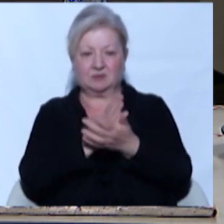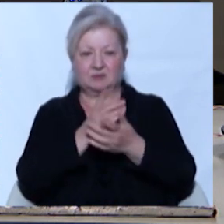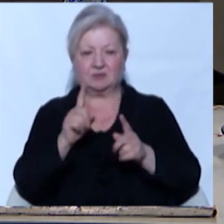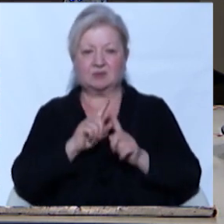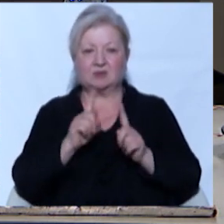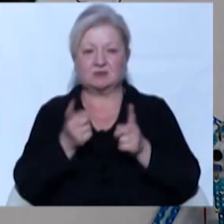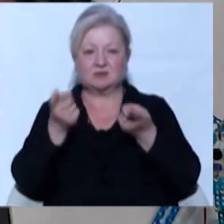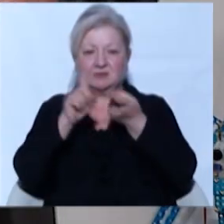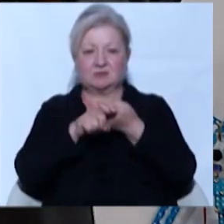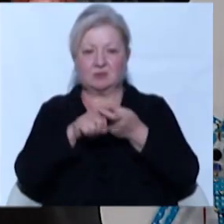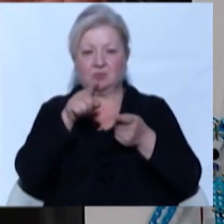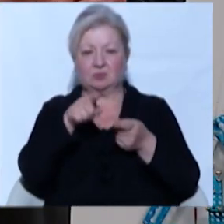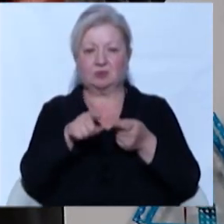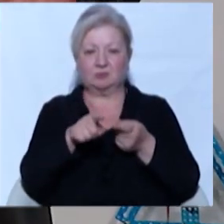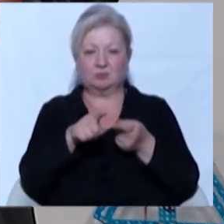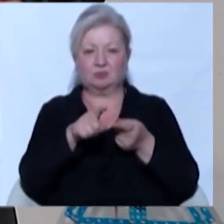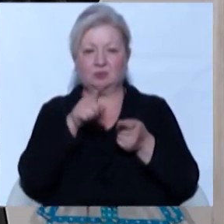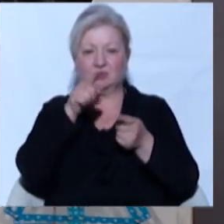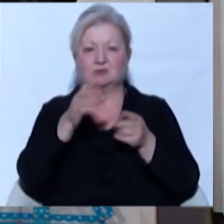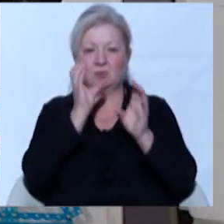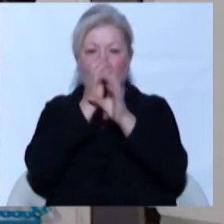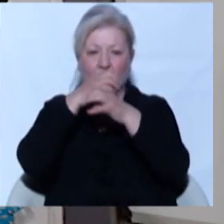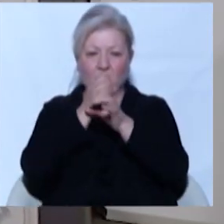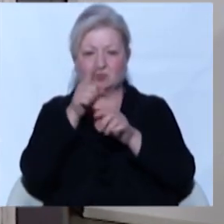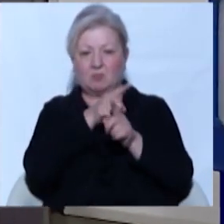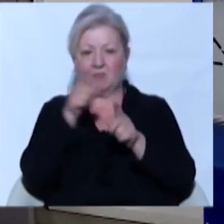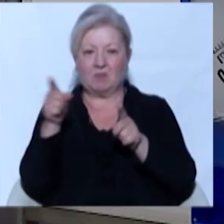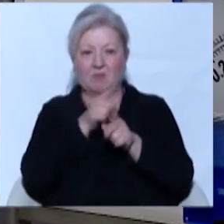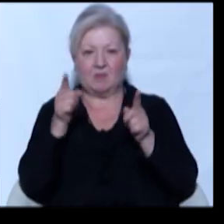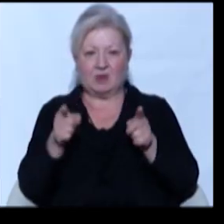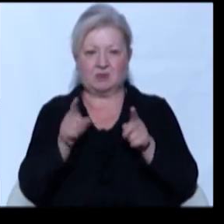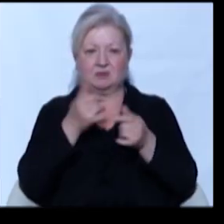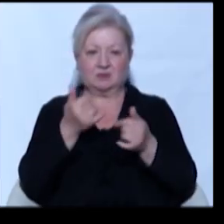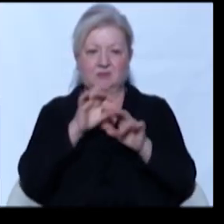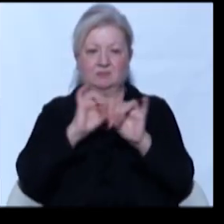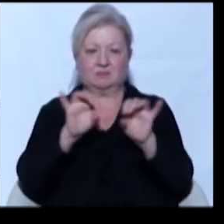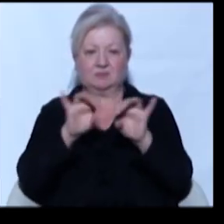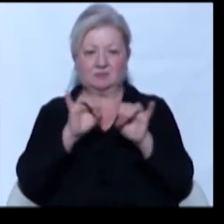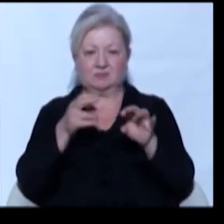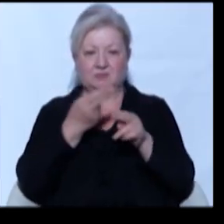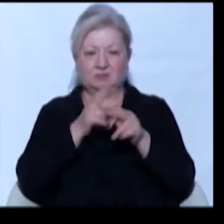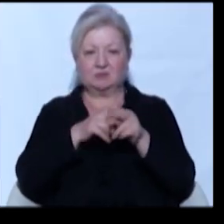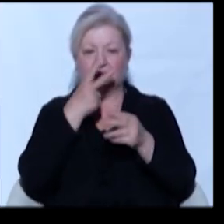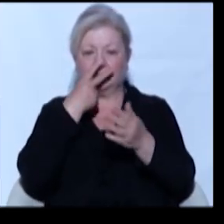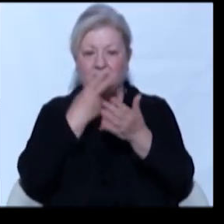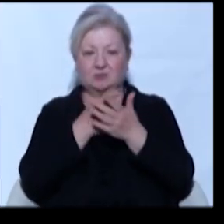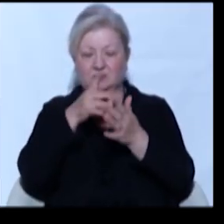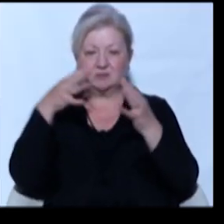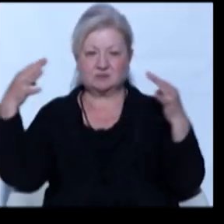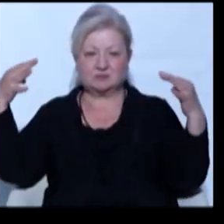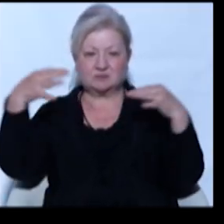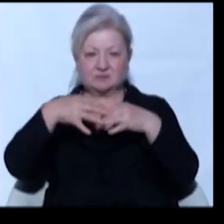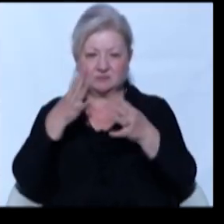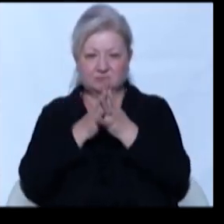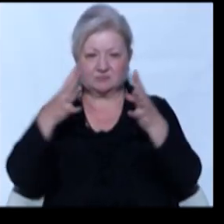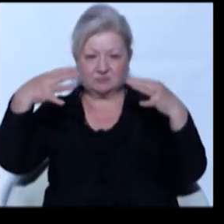რაზეა დამოკიდებული აი ეს ფოკუსური მანძილი? ეხლა ამაზე ვისაუბროთ. აი ვხედავთ, რომ სხივები გადაკვეთილია